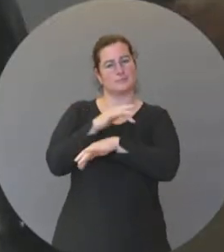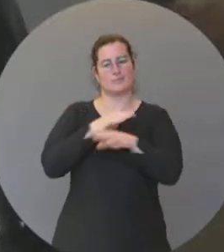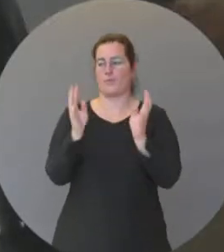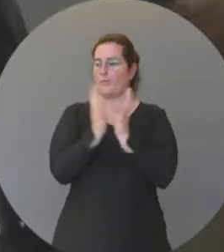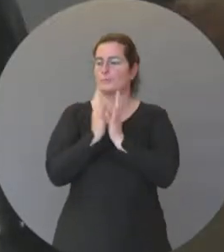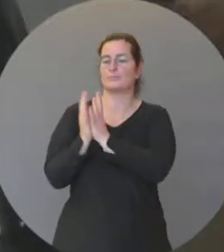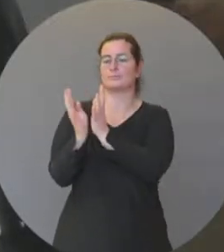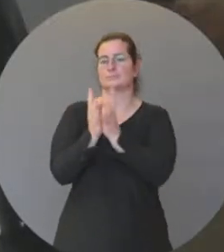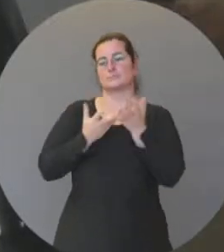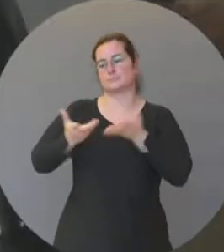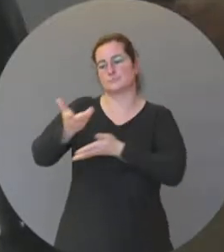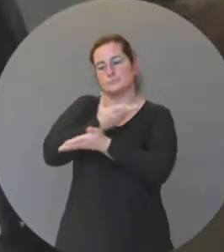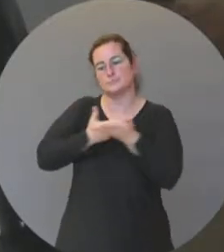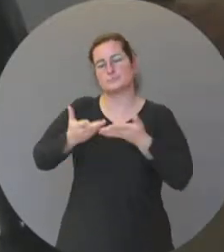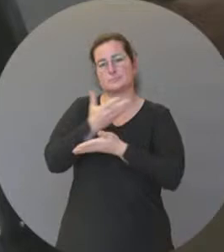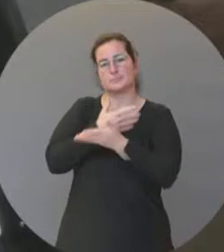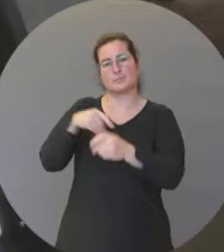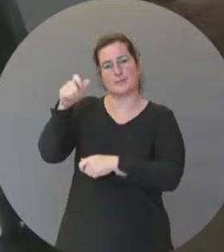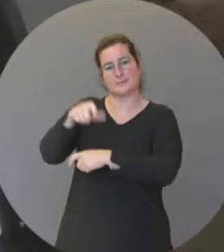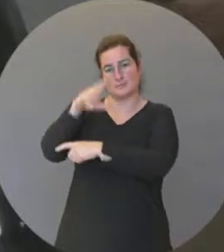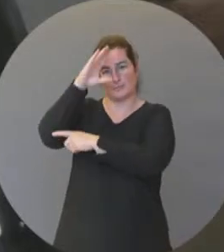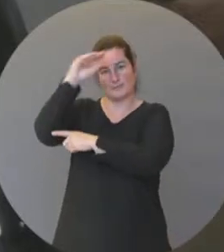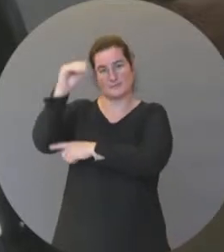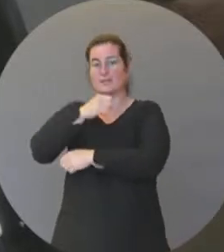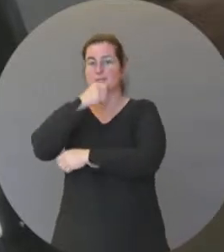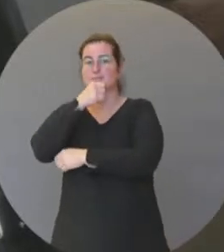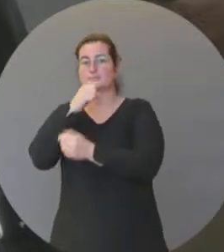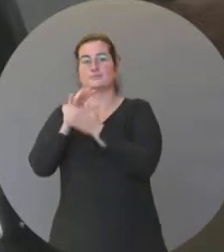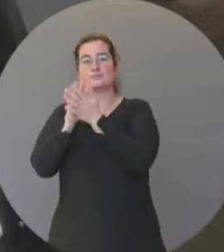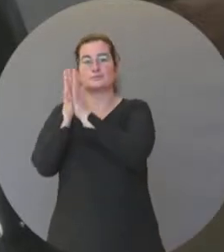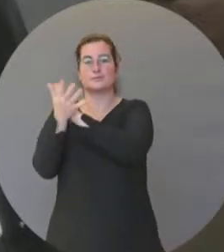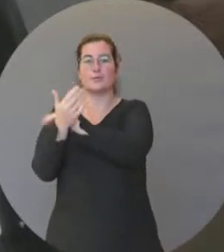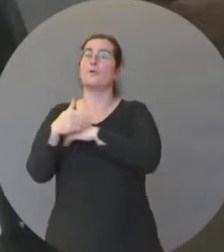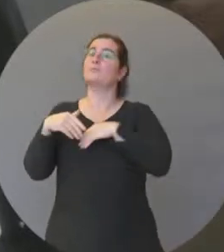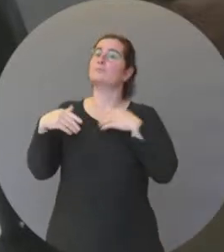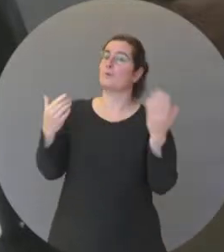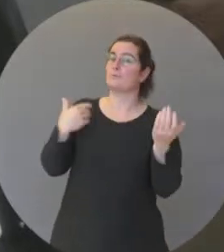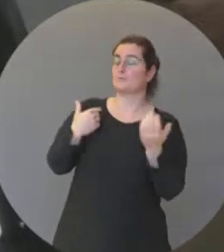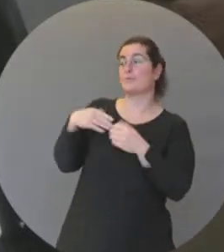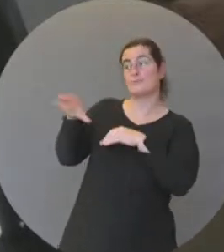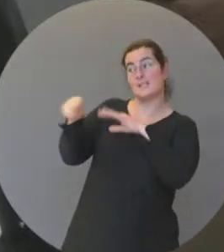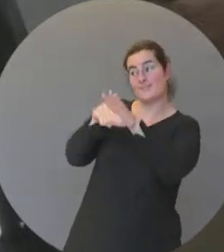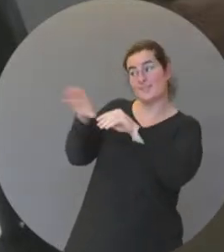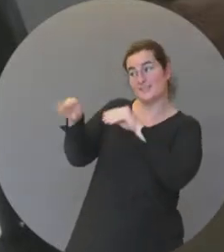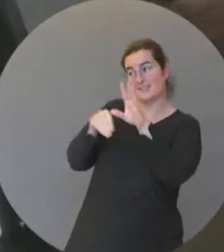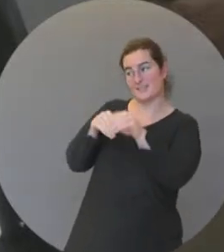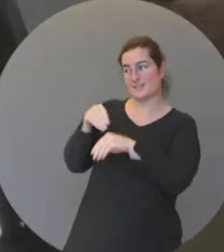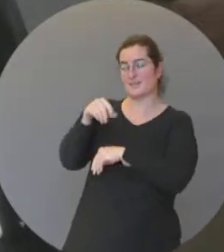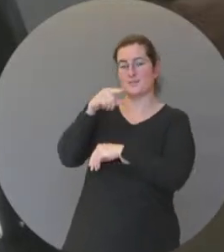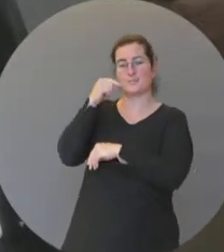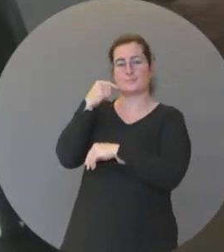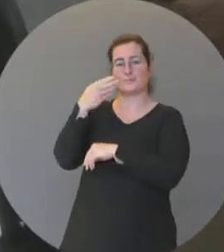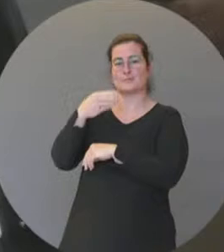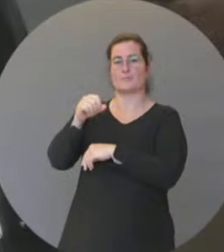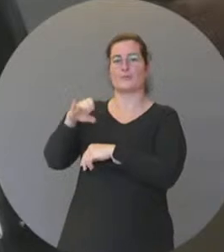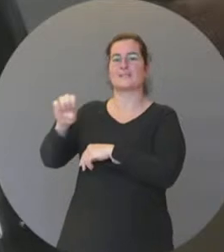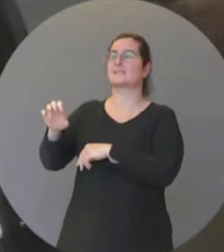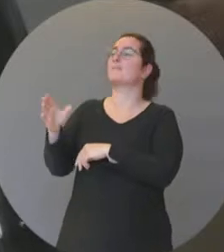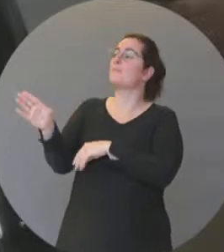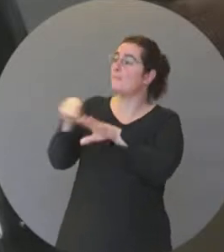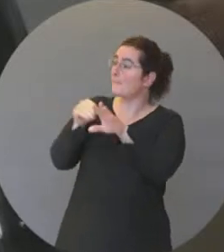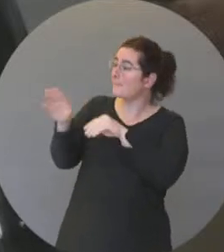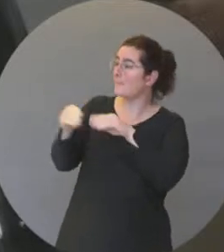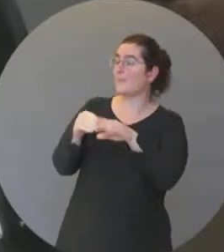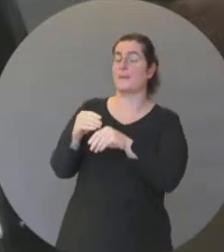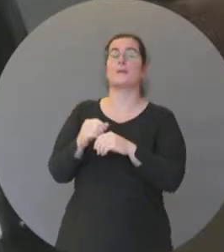les acteurs du grand âge et du vieillissement donc je vous y invite monsieur Moïse un véritable temps fort qui sera l'occasion de réfléchir mais aussi